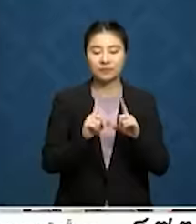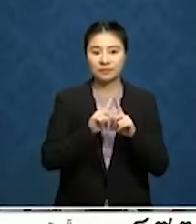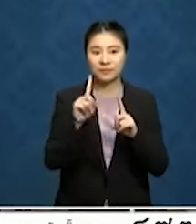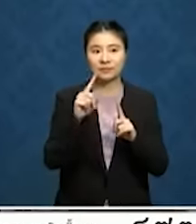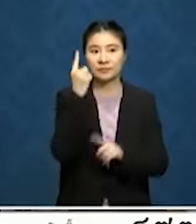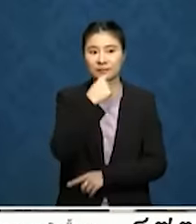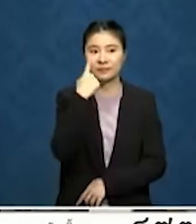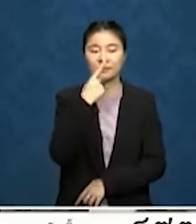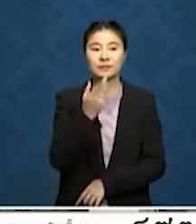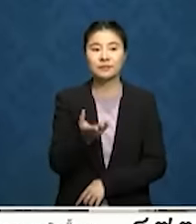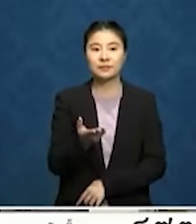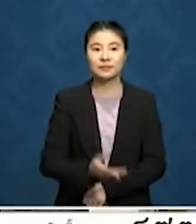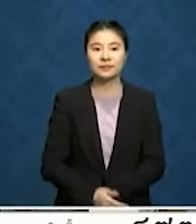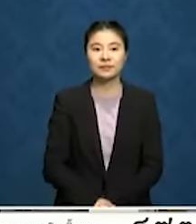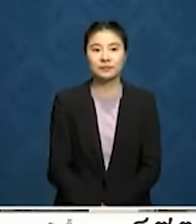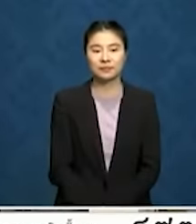ลา